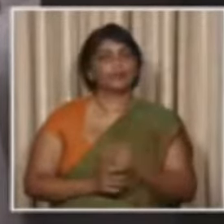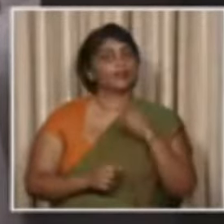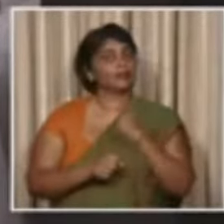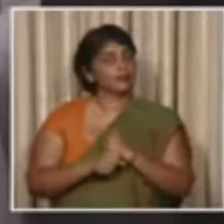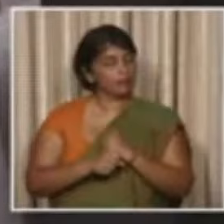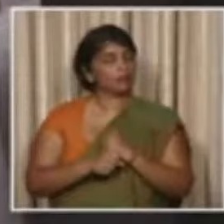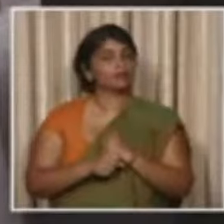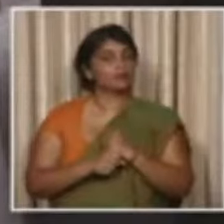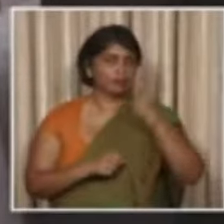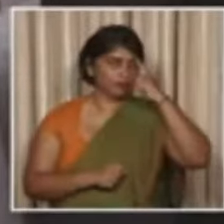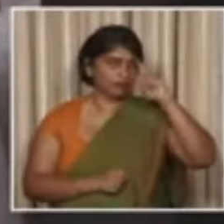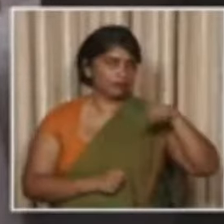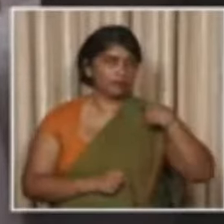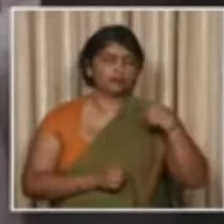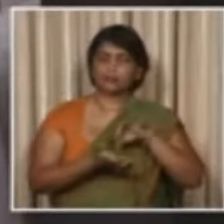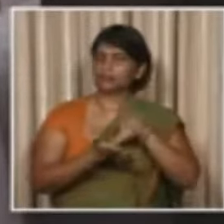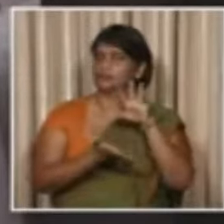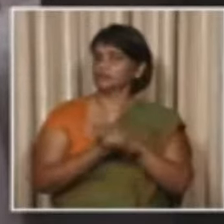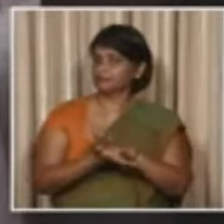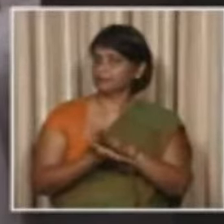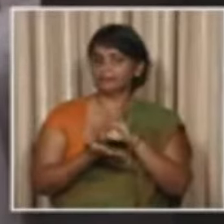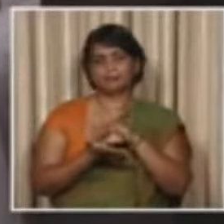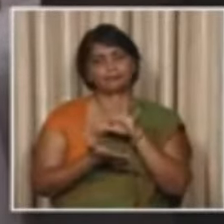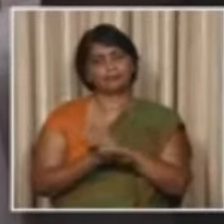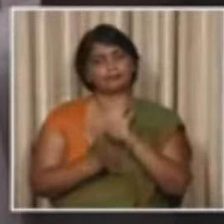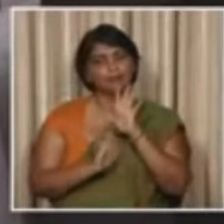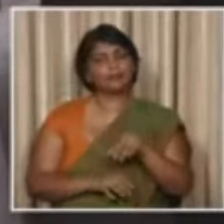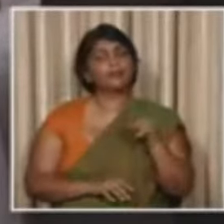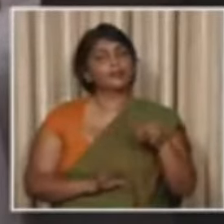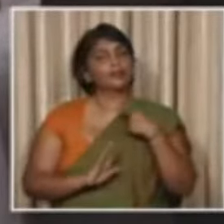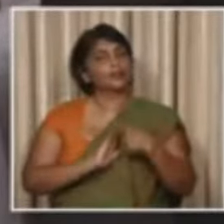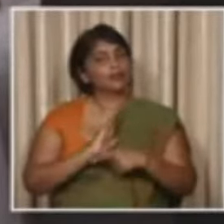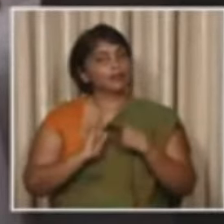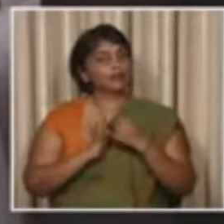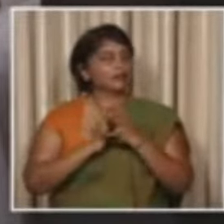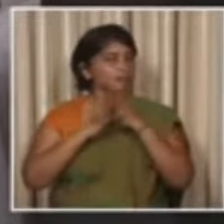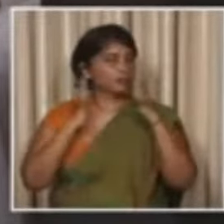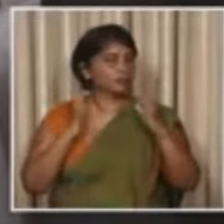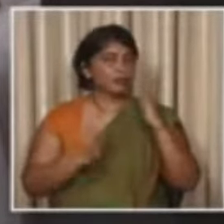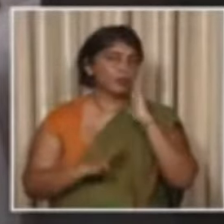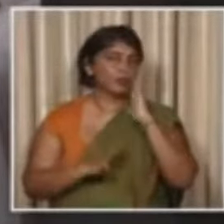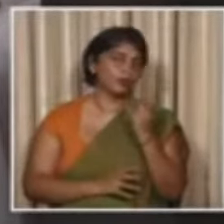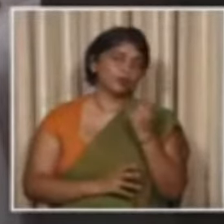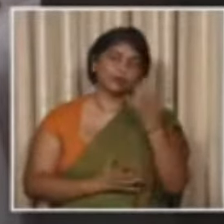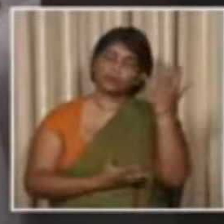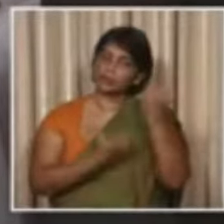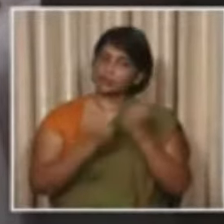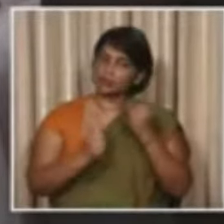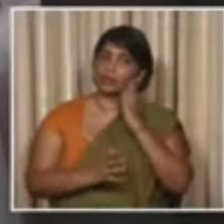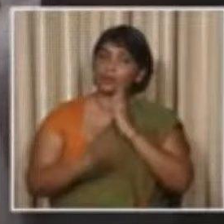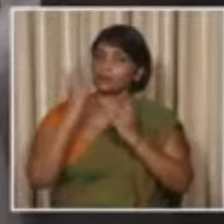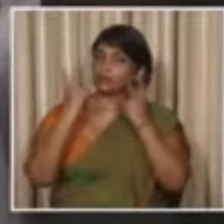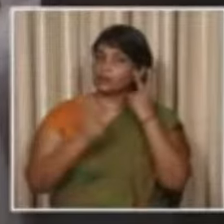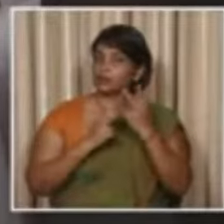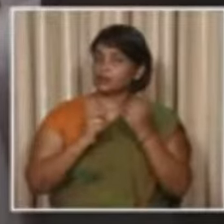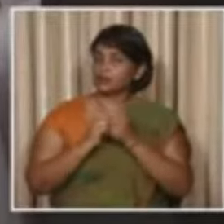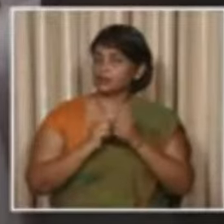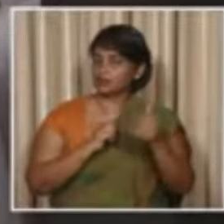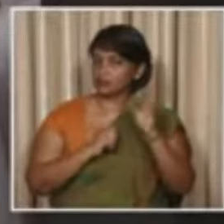රජයේ අත්නෝමතික තීරණ හමුවේ මෙරටට විශාලතම විදේශ විනිමයක් උපයා දෙන සංචාරක